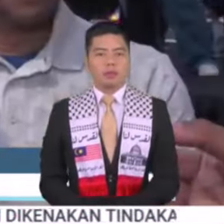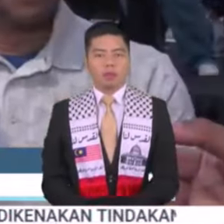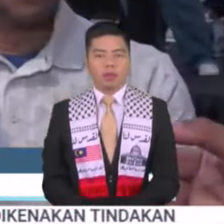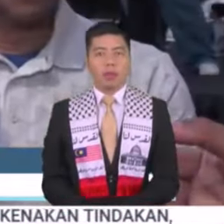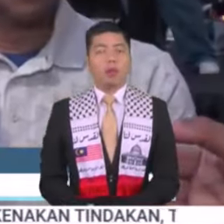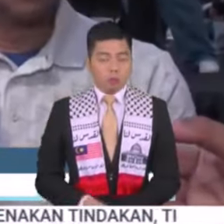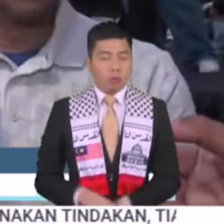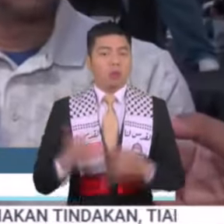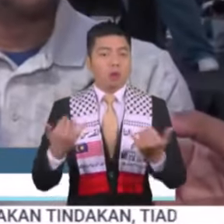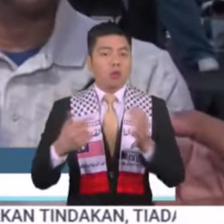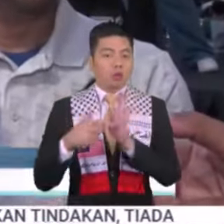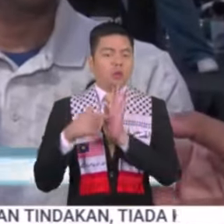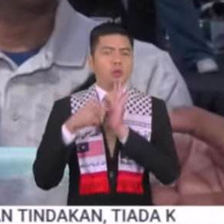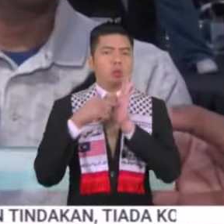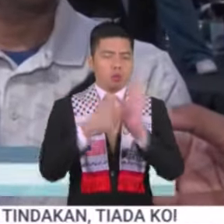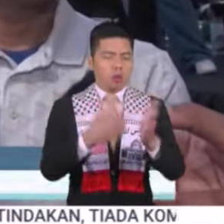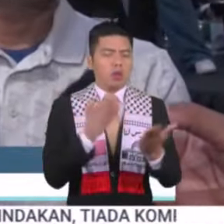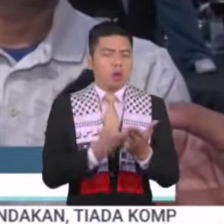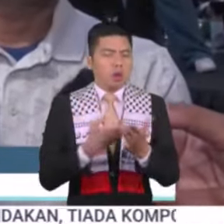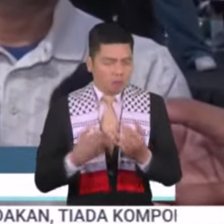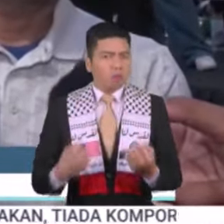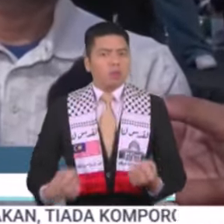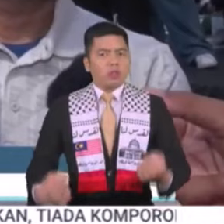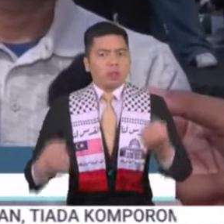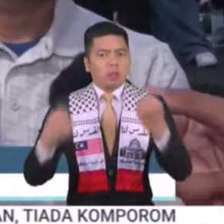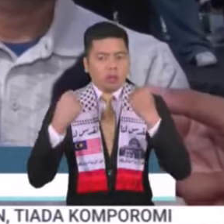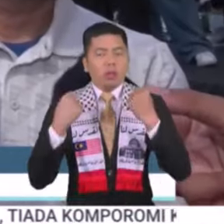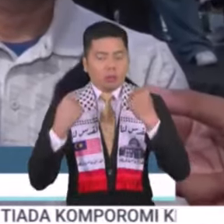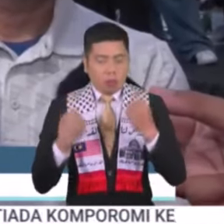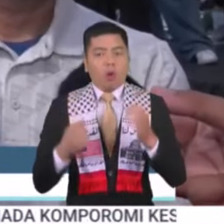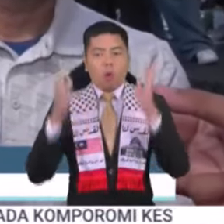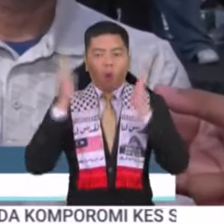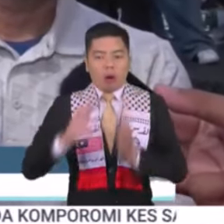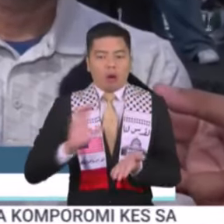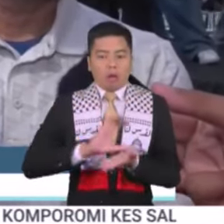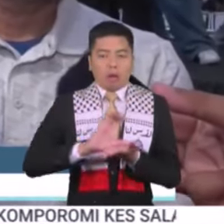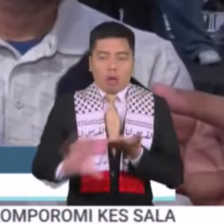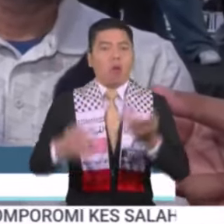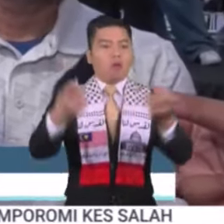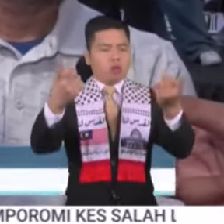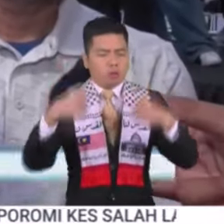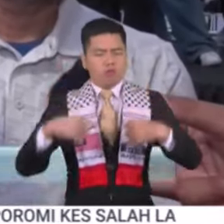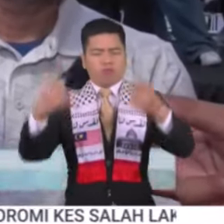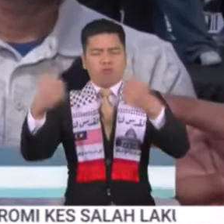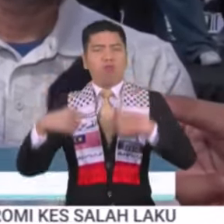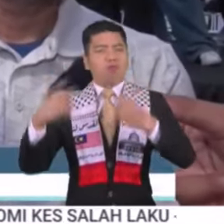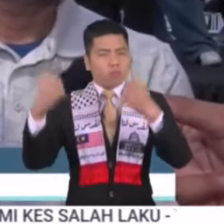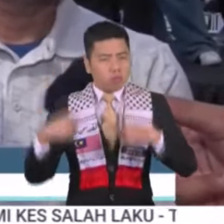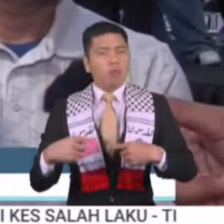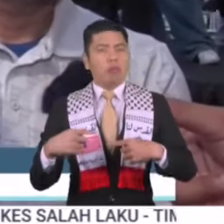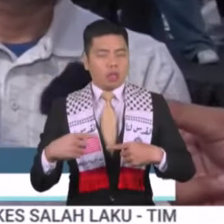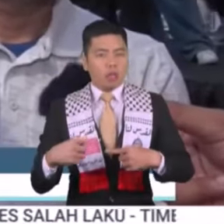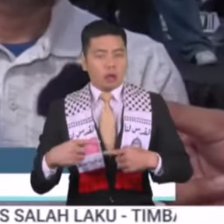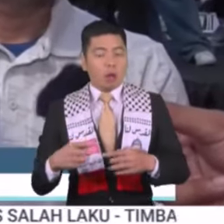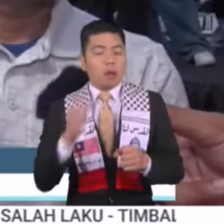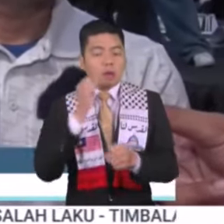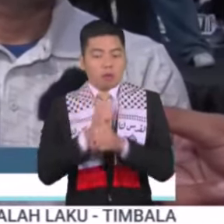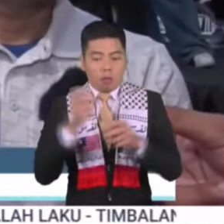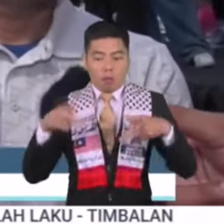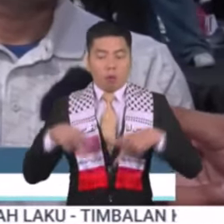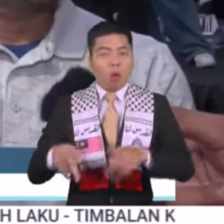Ini menunjukkan kekuatan ekonomi kita. Pelabur pun dah mula datang. Dari segi pekerjaan meningkat ratusan